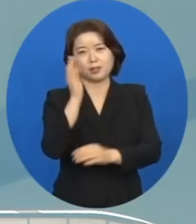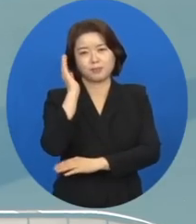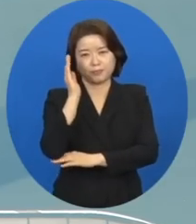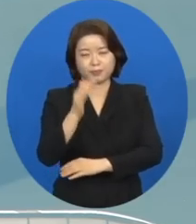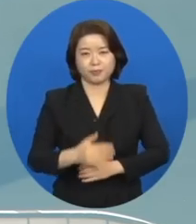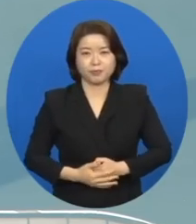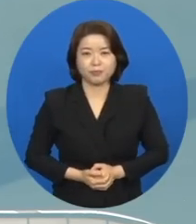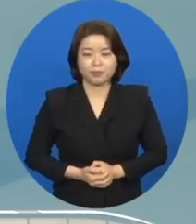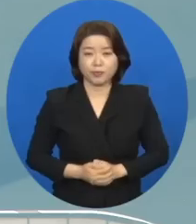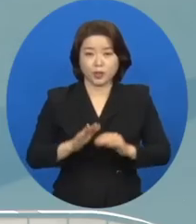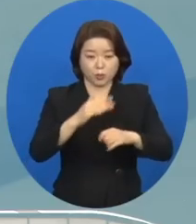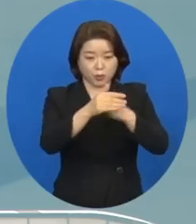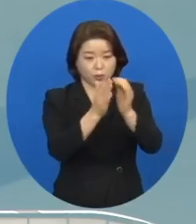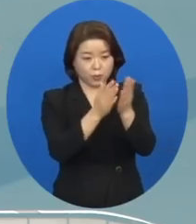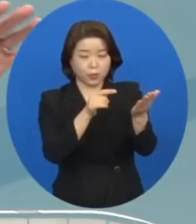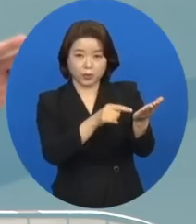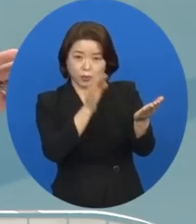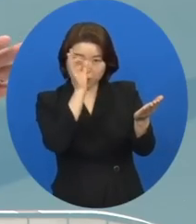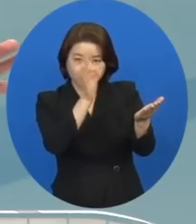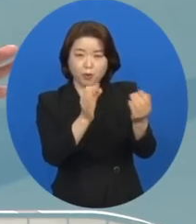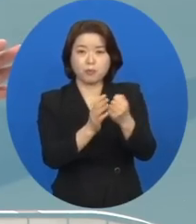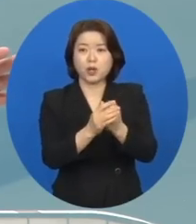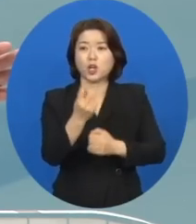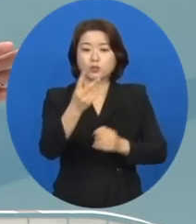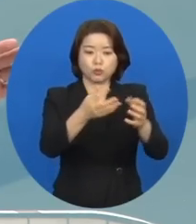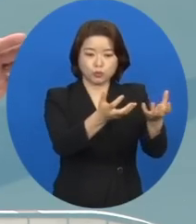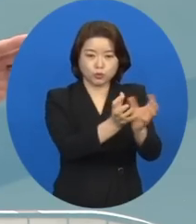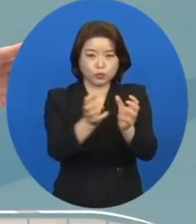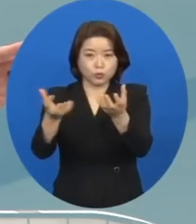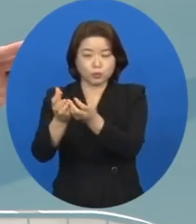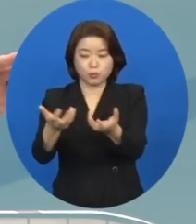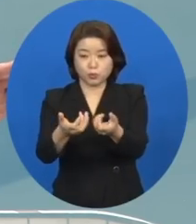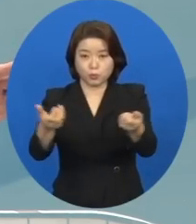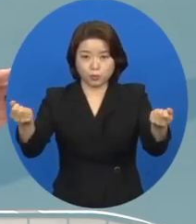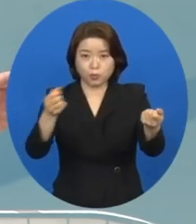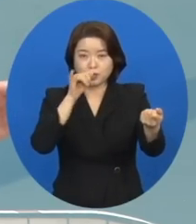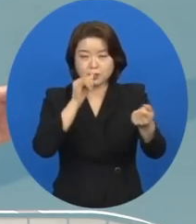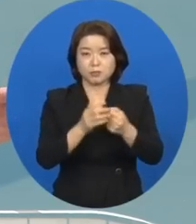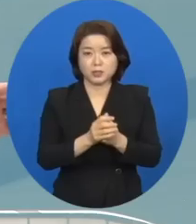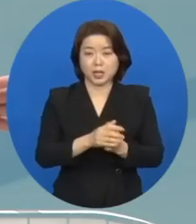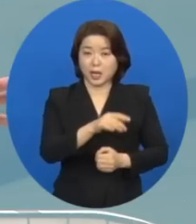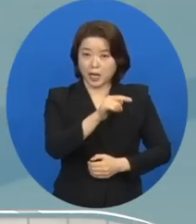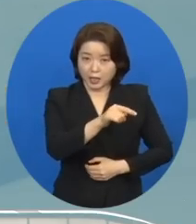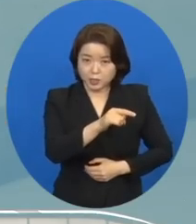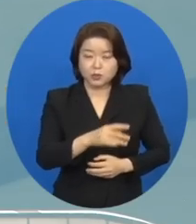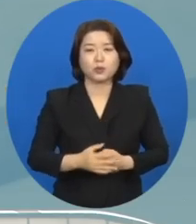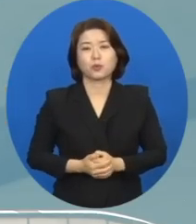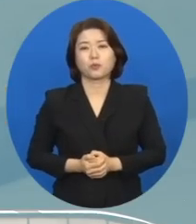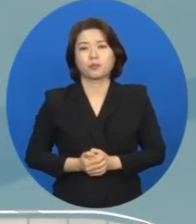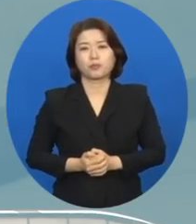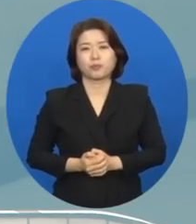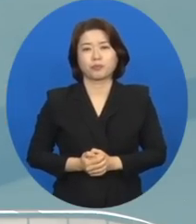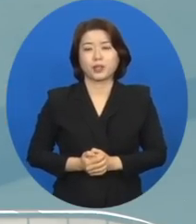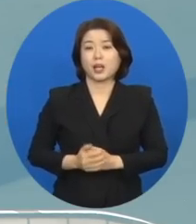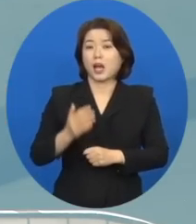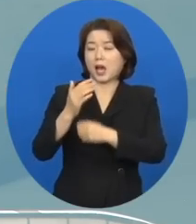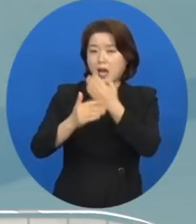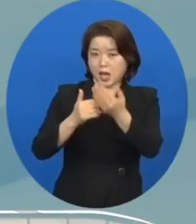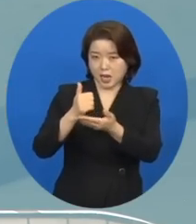오늘 본문에 등장하는 사람들을 보면요, 두 부류로 나눠질 수가 있겠습니다. 한쪽은 하나님과